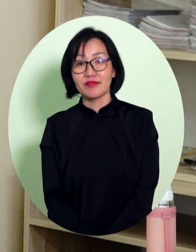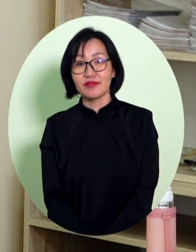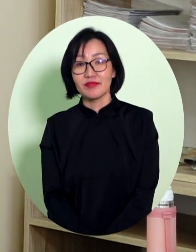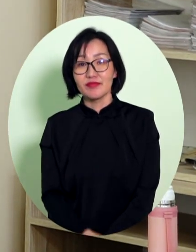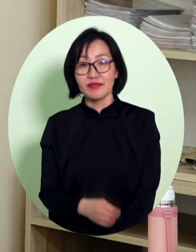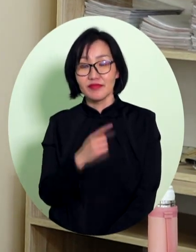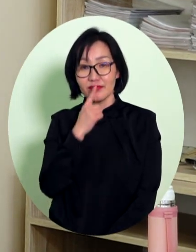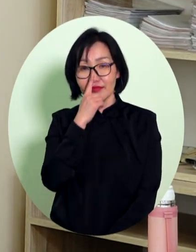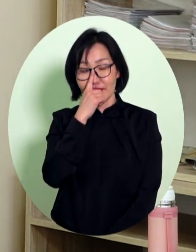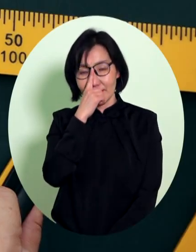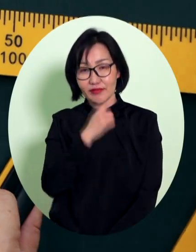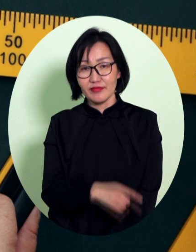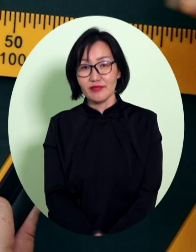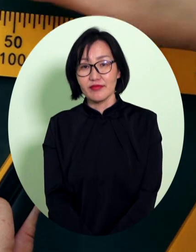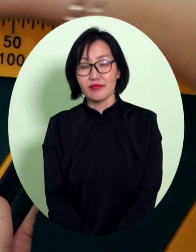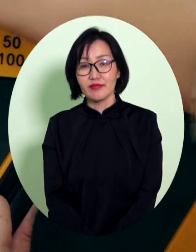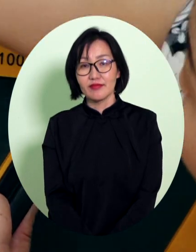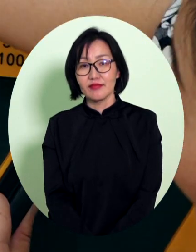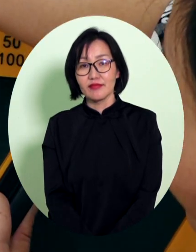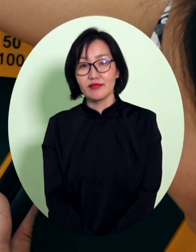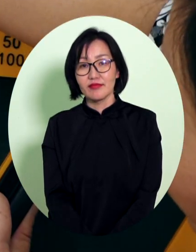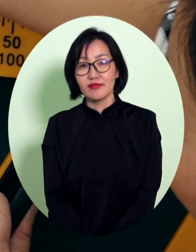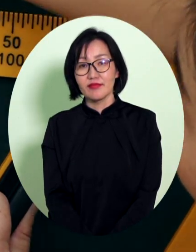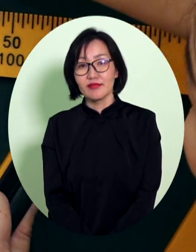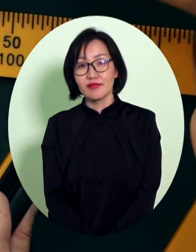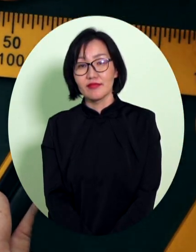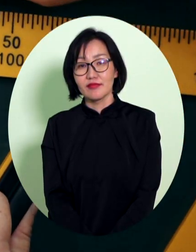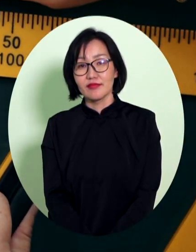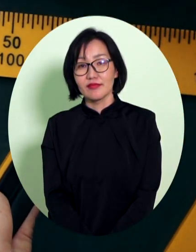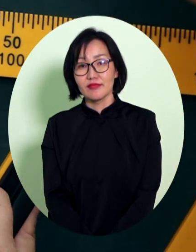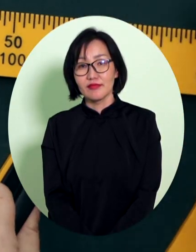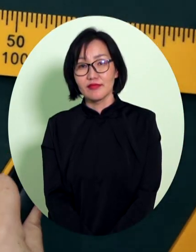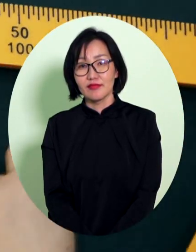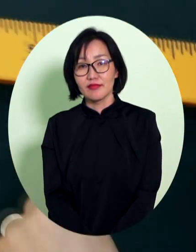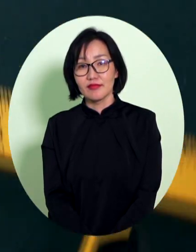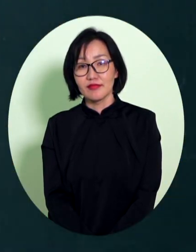Тэмдэглэсэн хоёр цэгээ холбоход тойрог маань